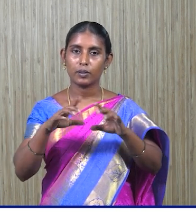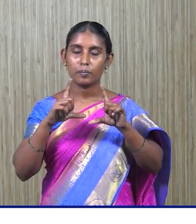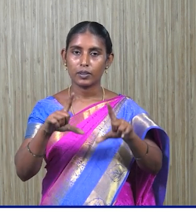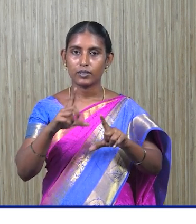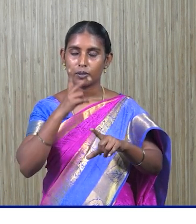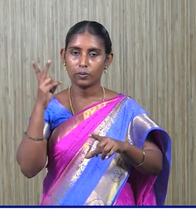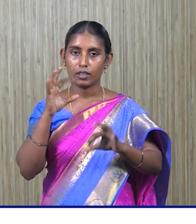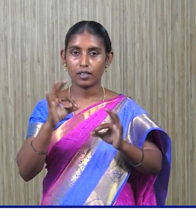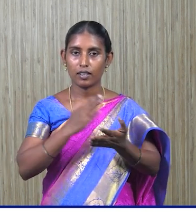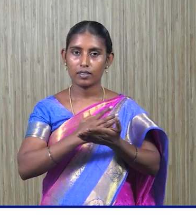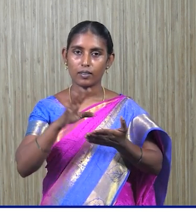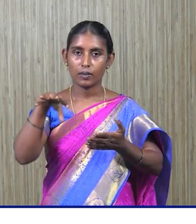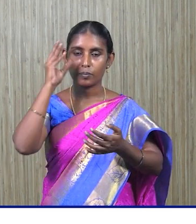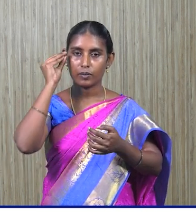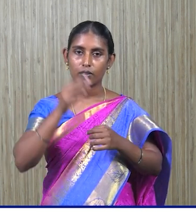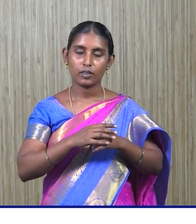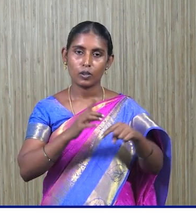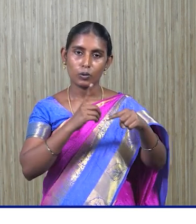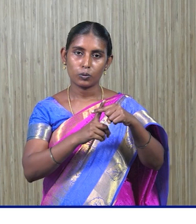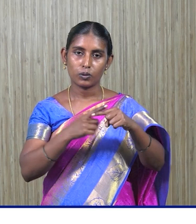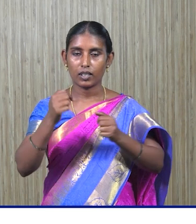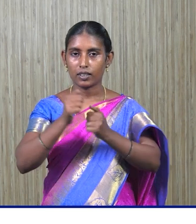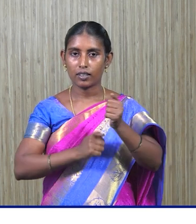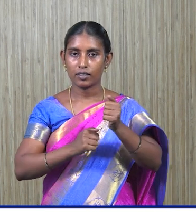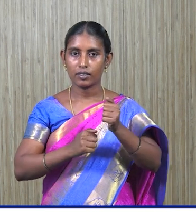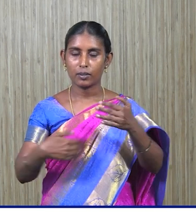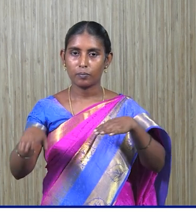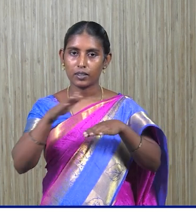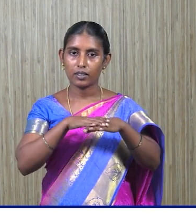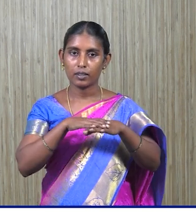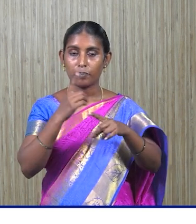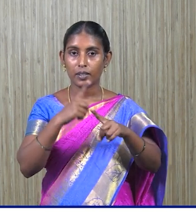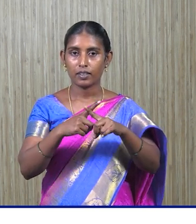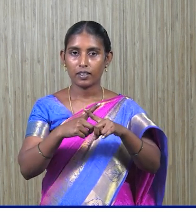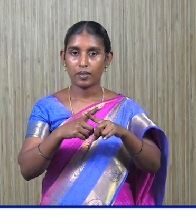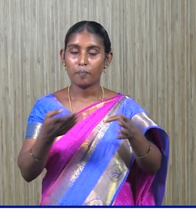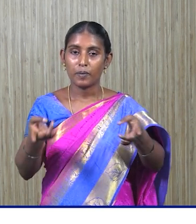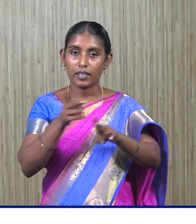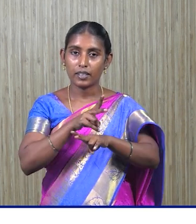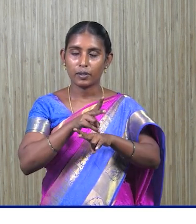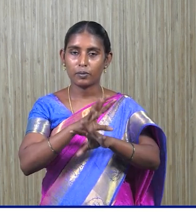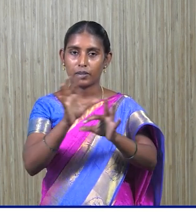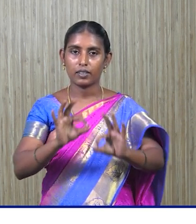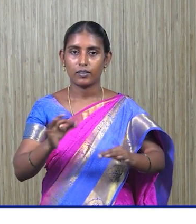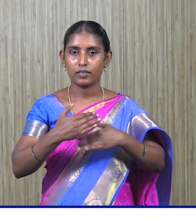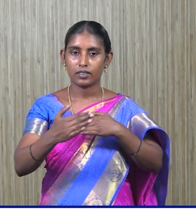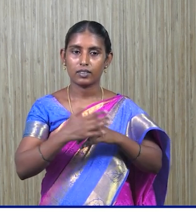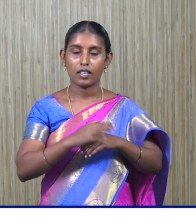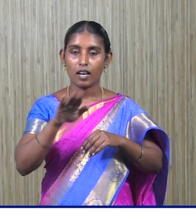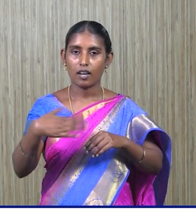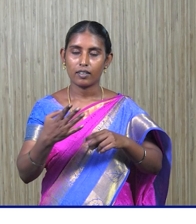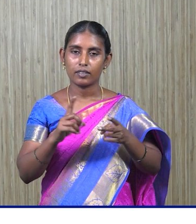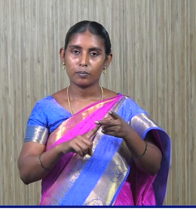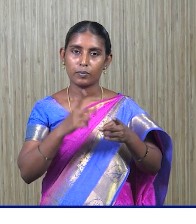நம்ம தெளிவாக புரிந்திருக்கும். அப்போ கூட்டல் மற்றும் கழித்தல் மீதான பெருக்கலானது பங்கீட்டு பண்பை நிறைவு செய்கிறது. அடுத்த